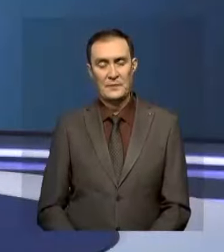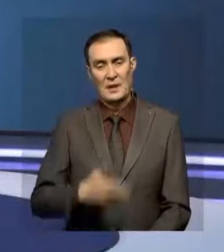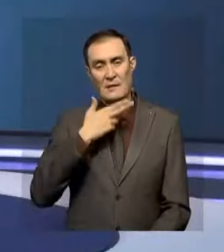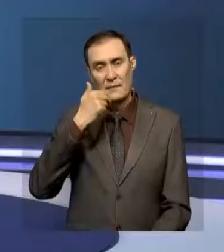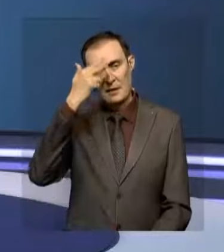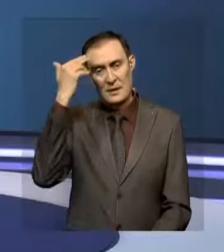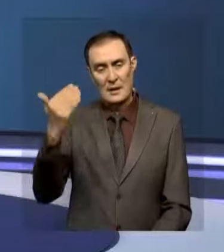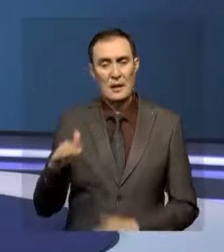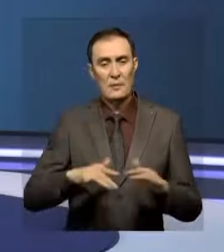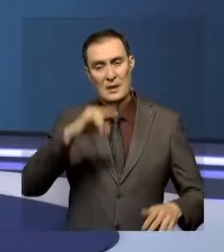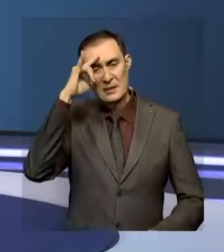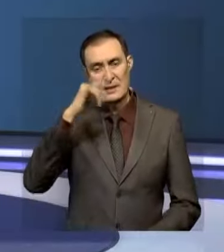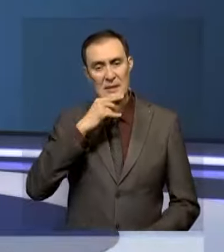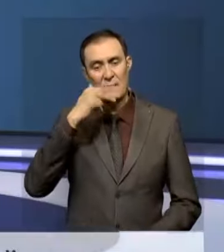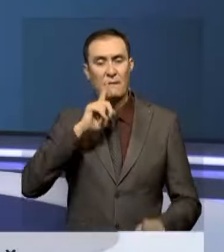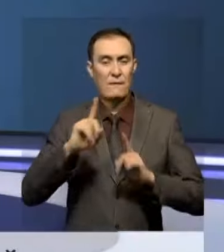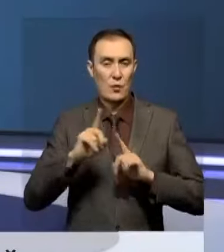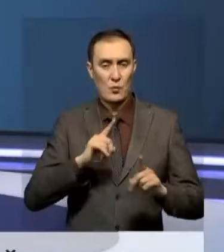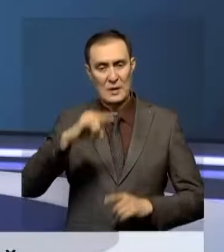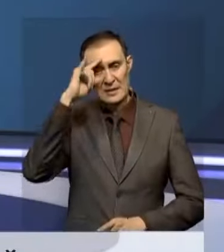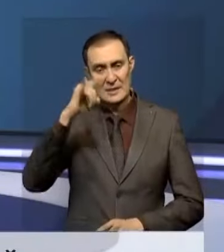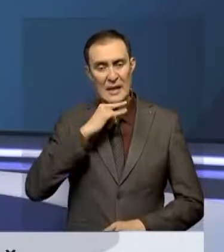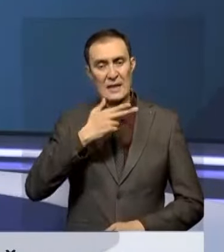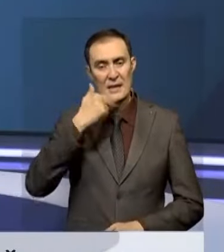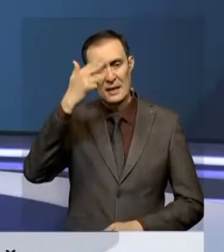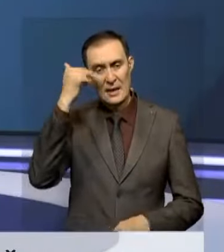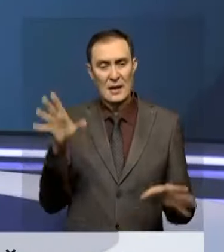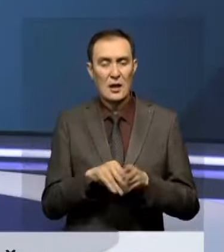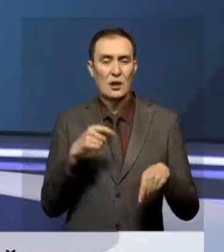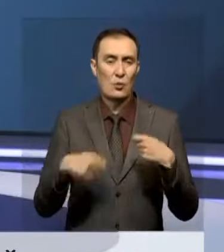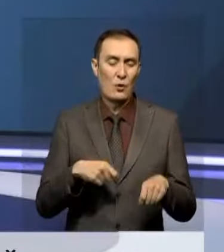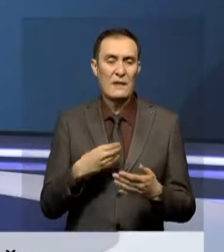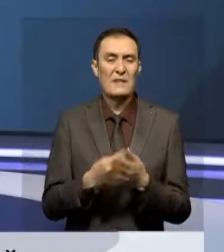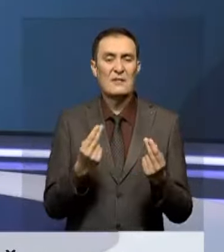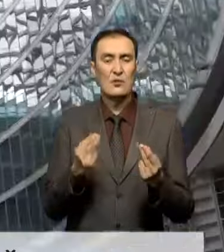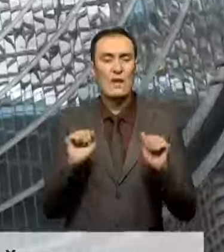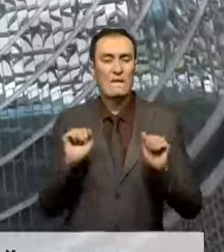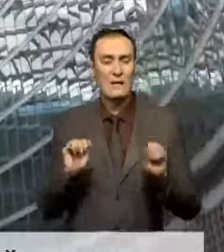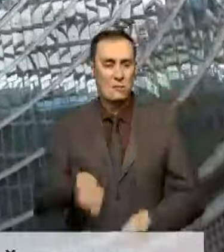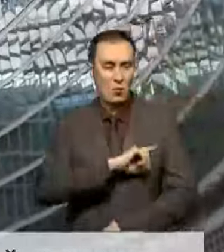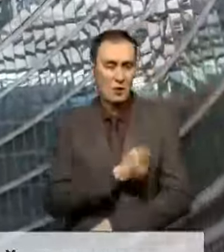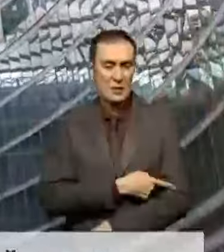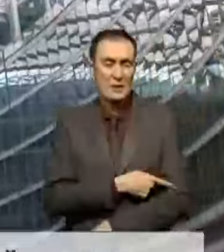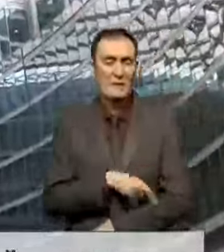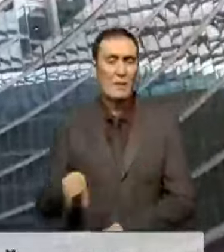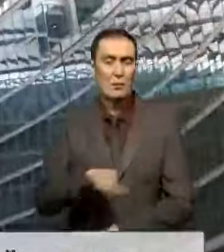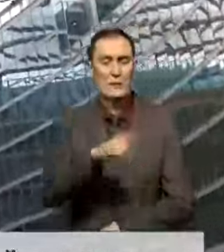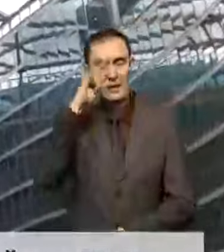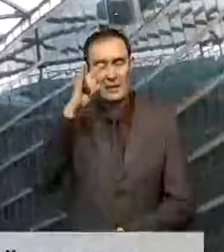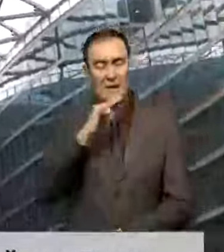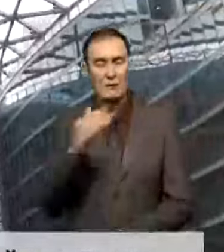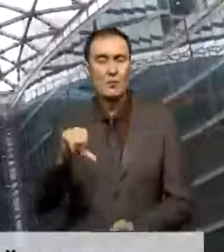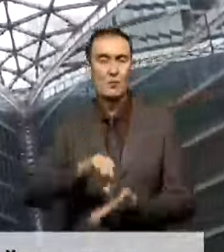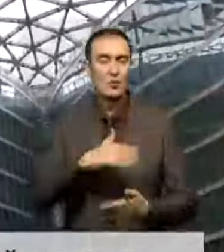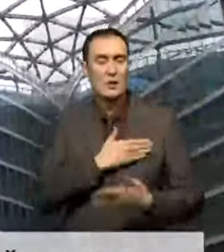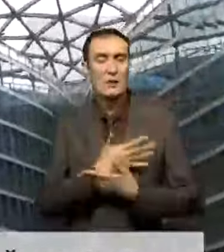В Милане проходит казахстанско-итальянский форум «Казахстан-Италия. Торговые и инвестиционные возможности на пути в Казахстан». В нем